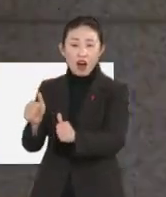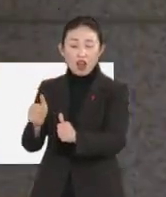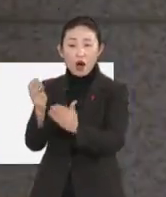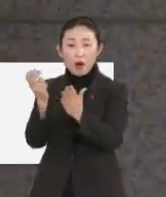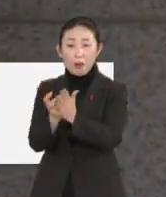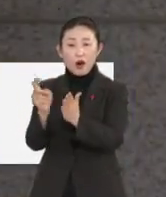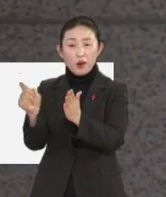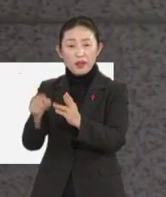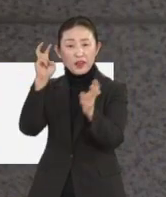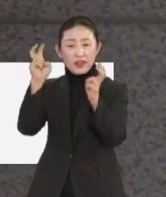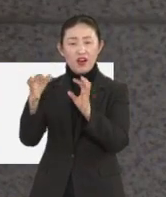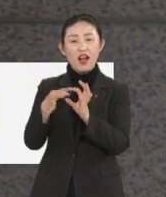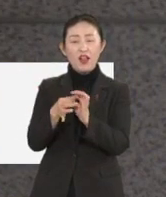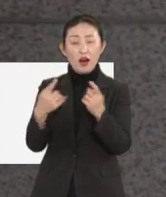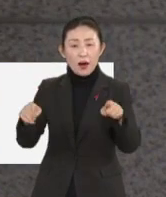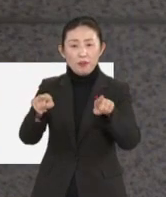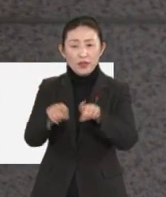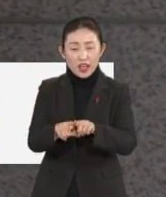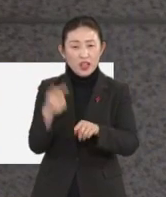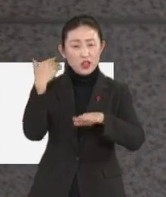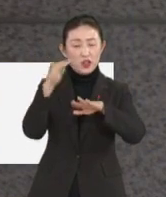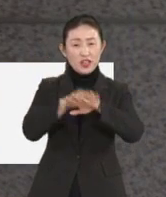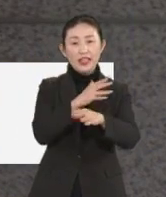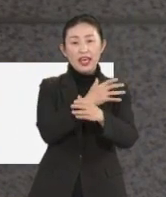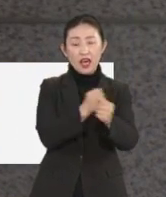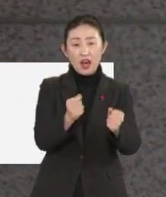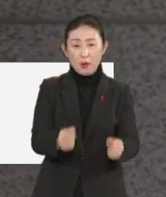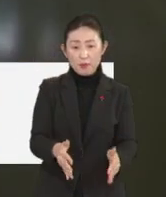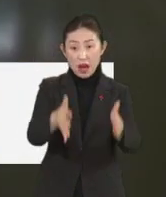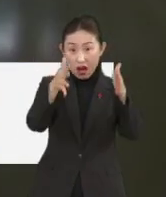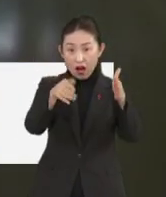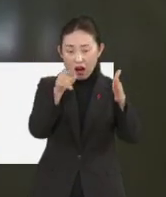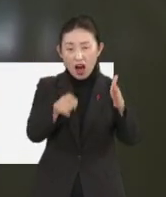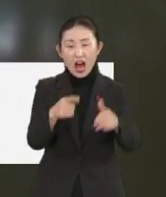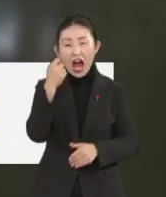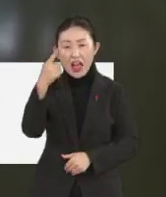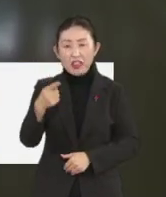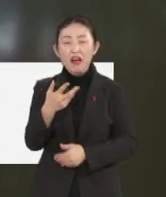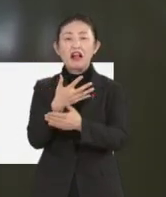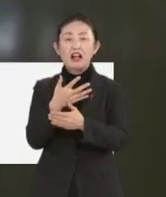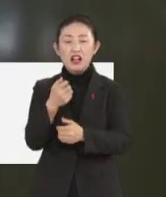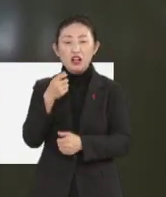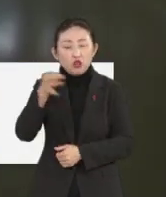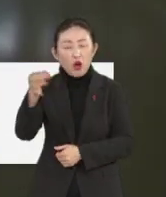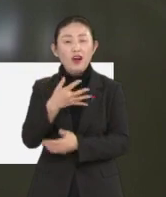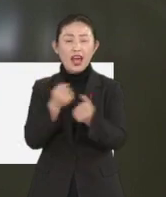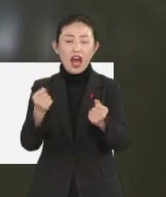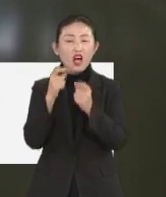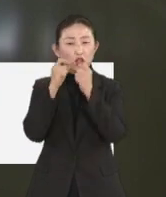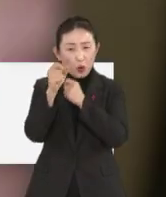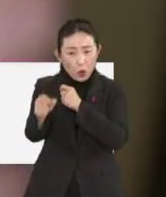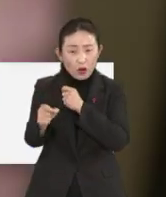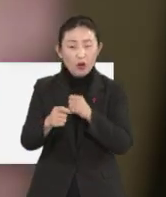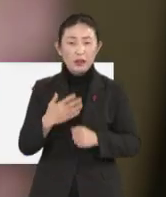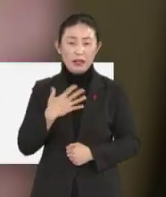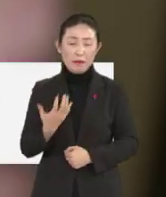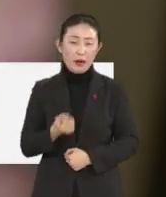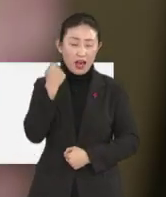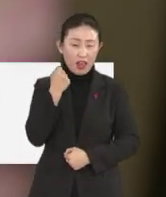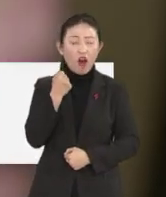재판을 진행 중인 법인 관계자와 함께 전세계약이 된 오피스텔 매물을 월세 계약 매물로 속이거나 자신들이 보유한